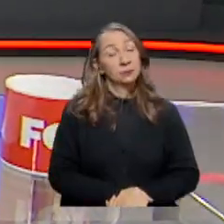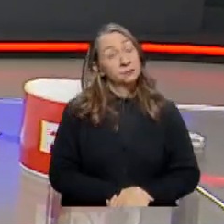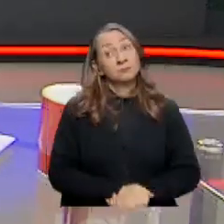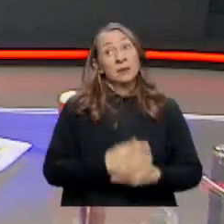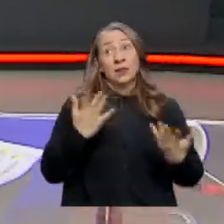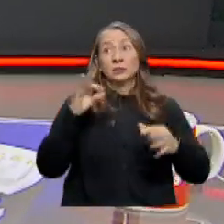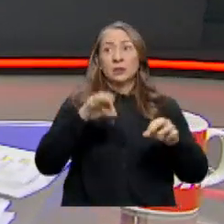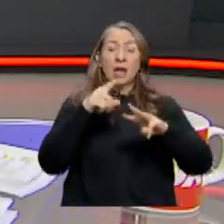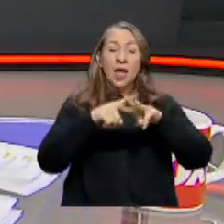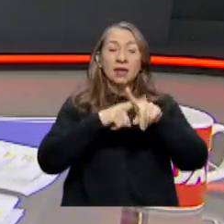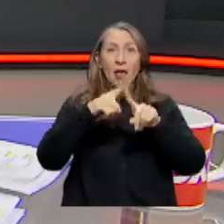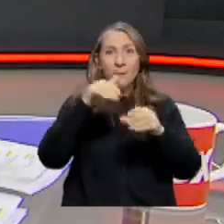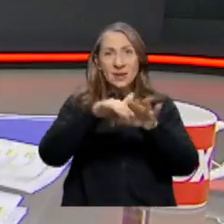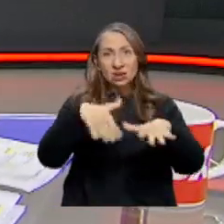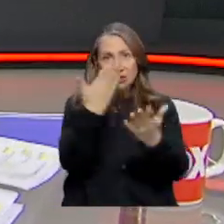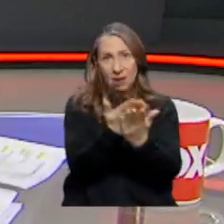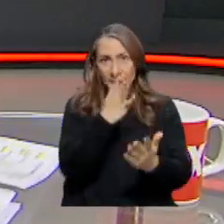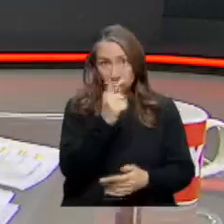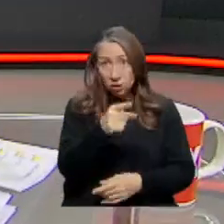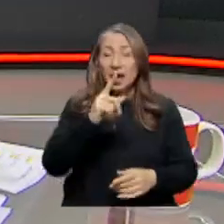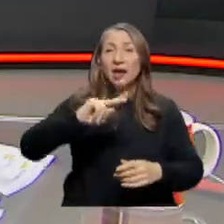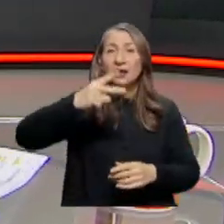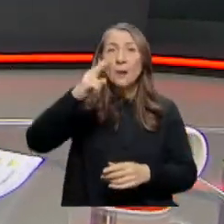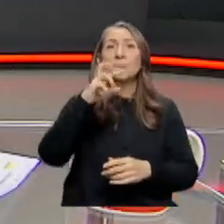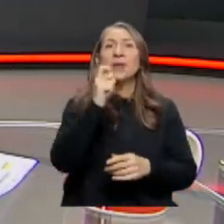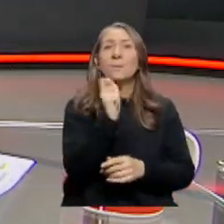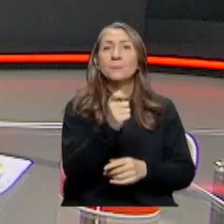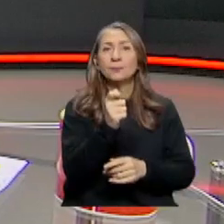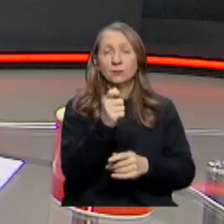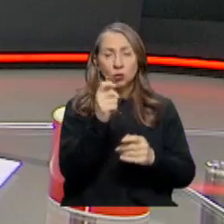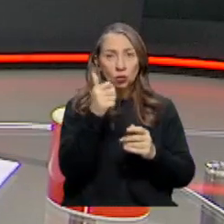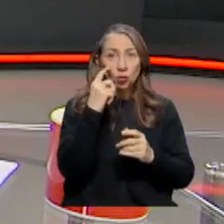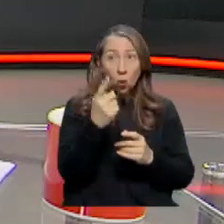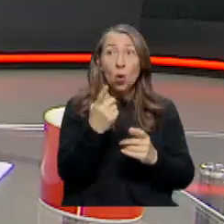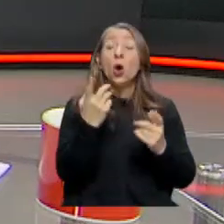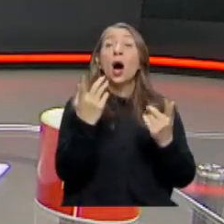Efendim şimdi EYT mecliste biliyorsunuz kademeli prim günü öngörülüyor ama